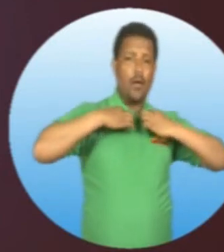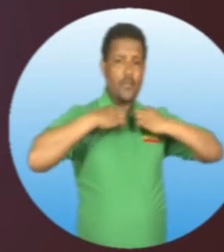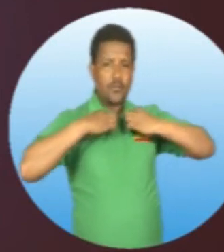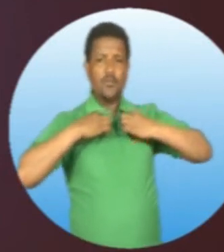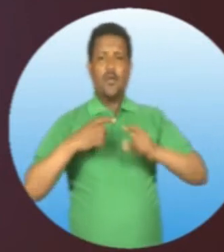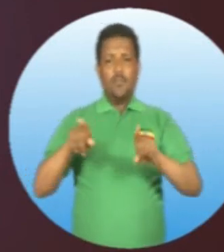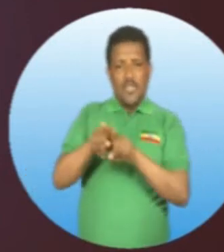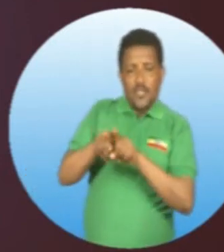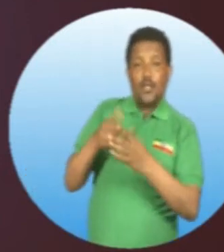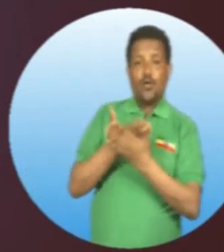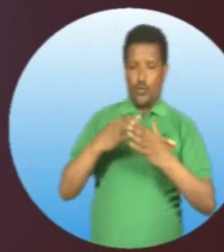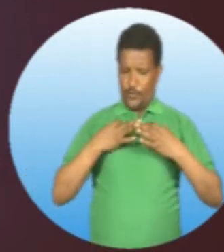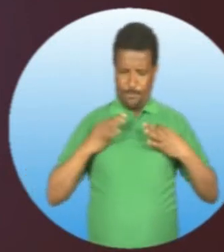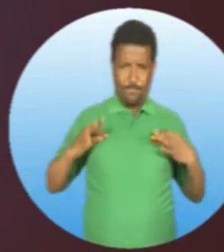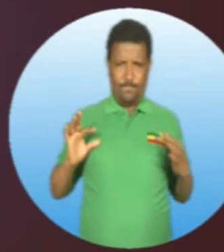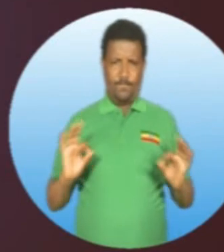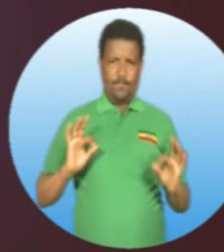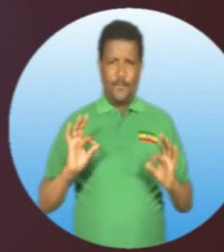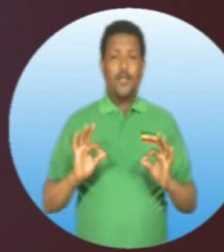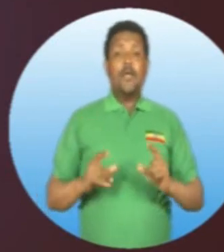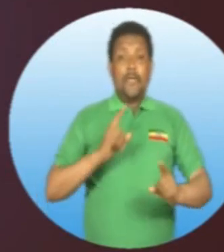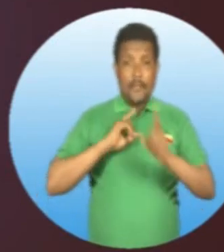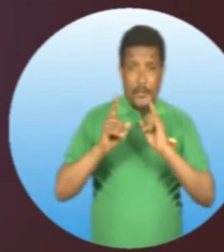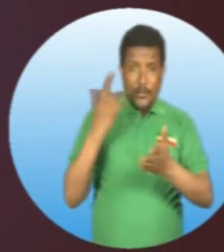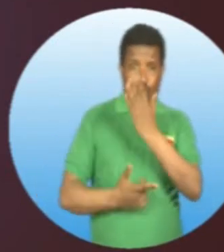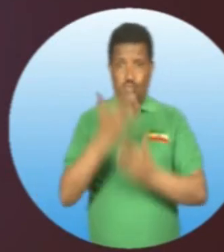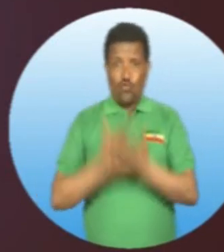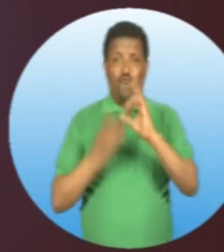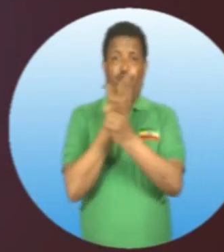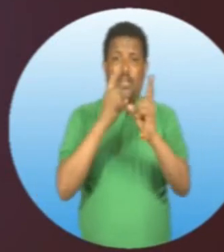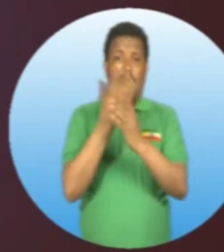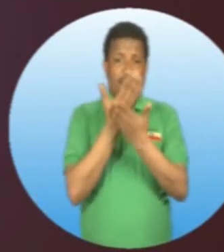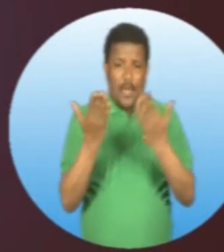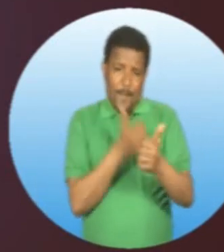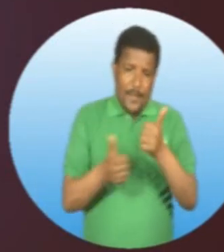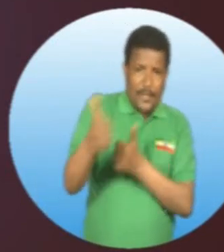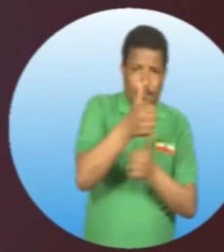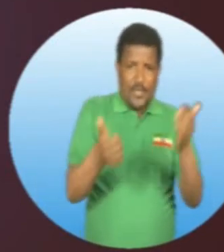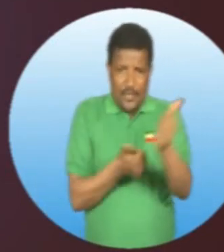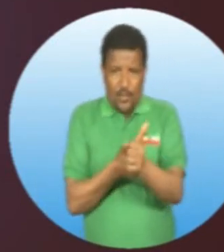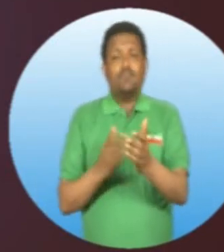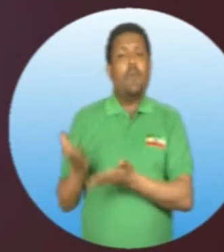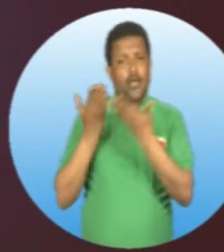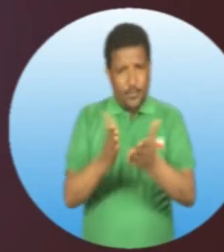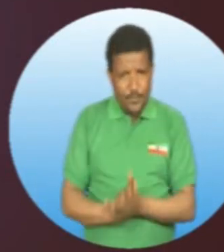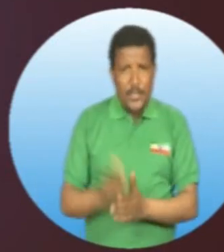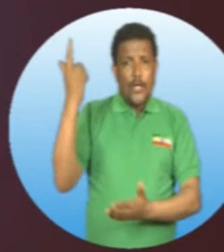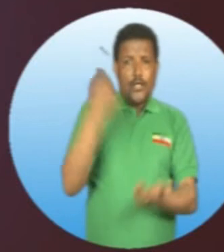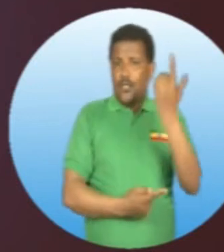አለባበስንና መሰል ነገሮችን ማስተካከል፣ የክርክሩን ፍሬ ሐሳቦች በቅደም ተከተል